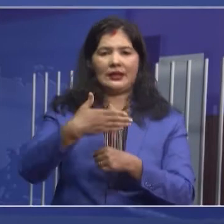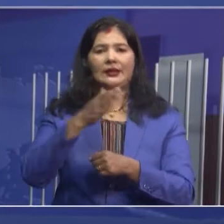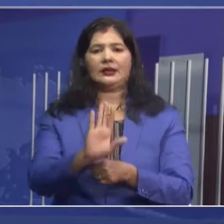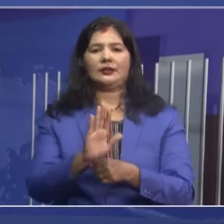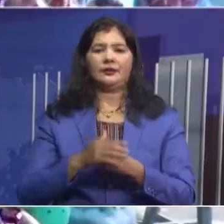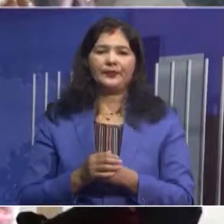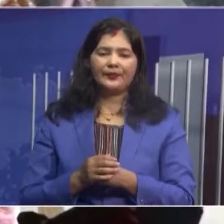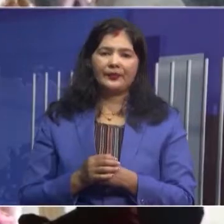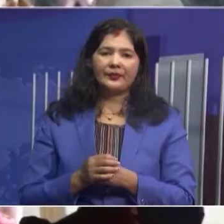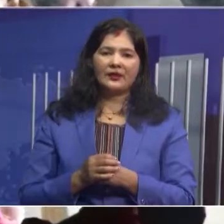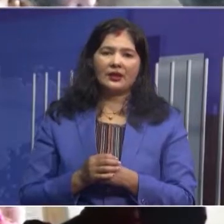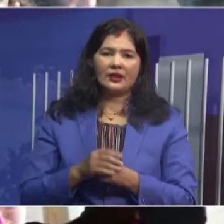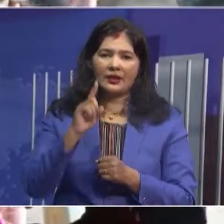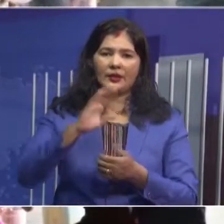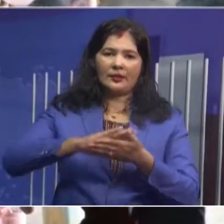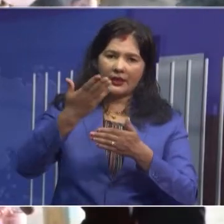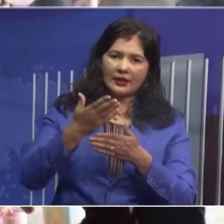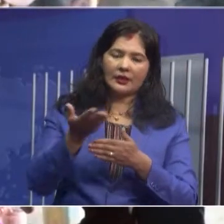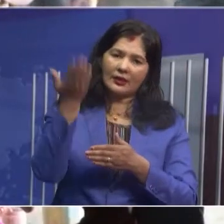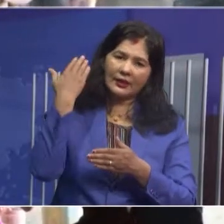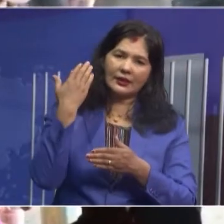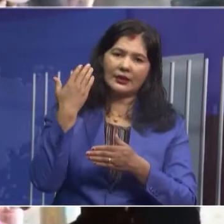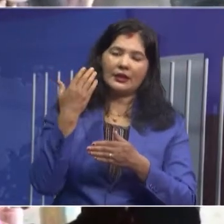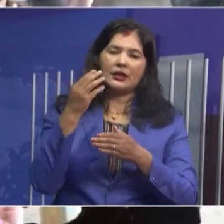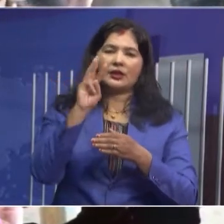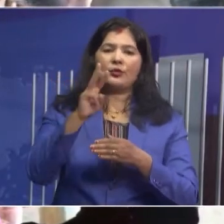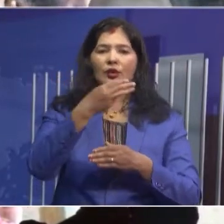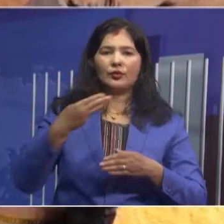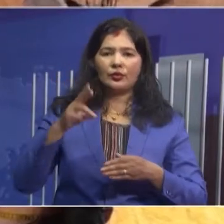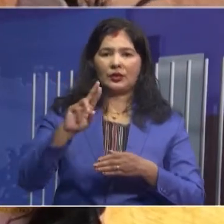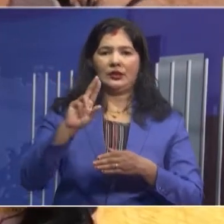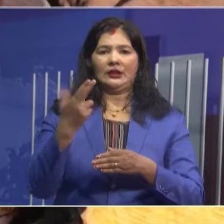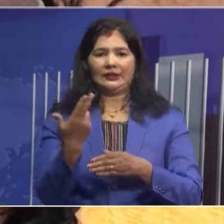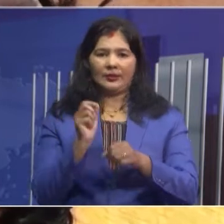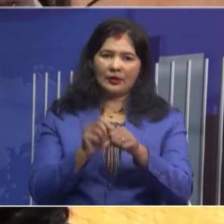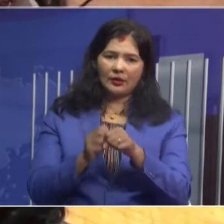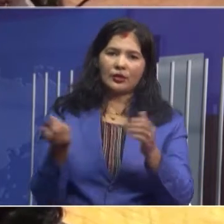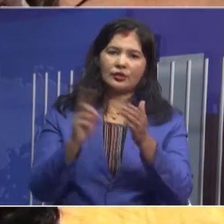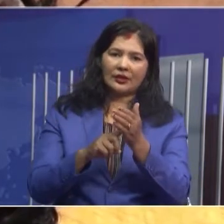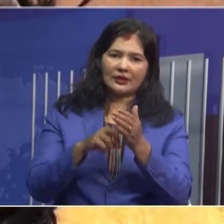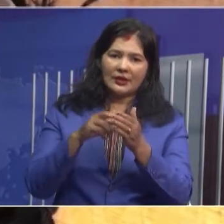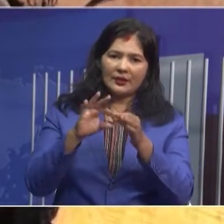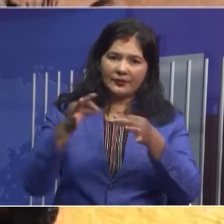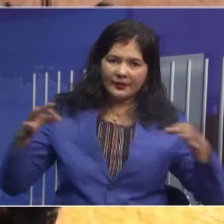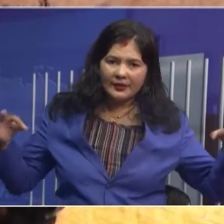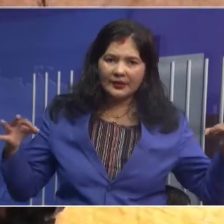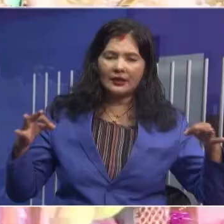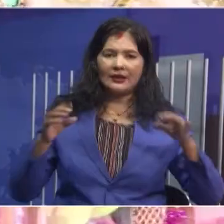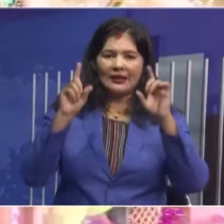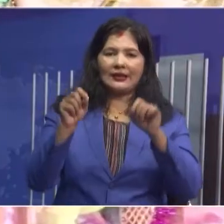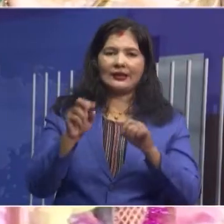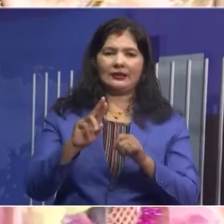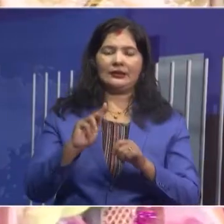छन्। 1 महिना अघिदेखि मूर्ति बनाउन सुरु गरेका मूर्तिकार अहिले विभिन्न आकारका मूर्ति बनाउनमा तल्लीन